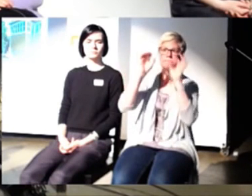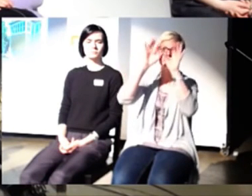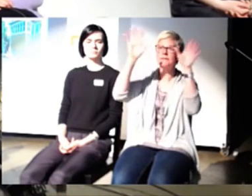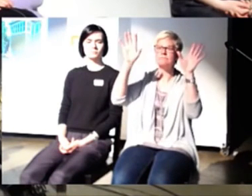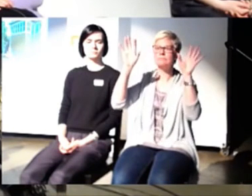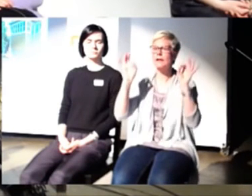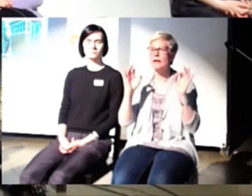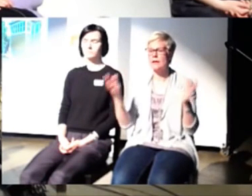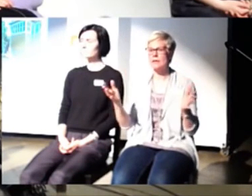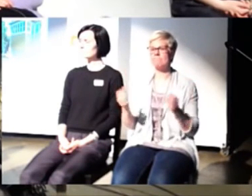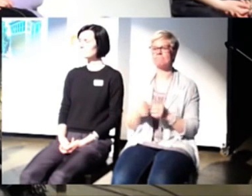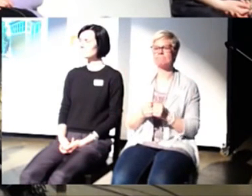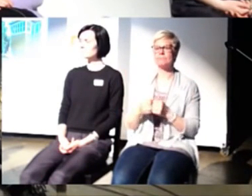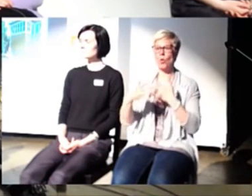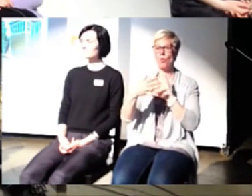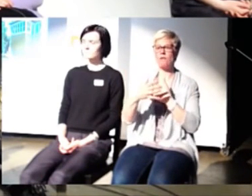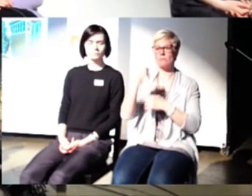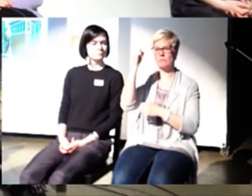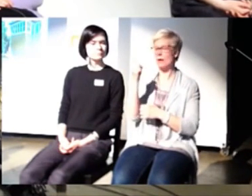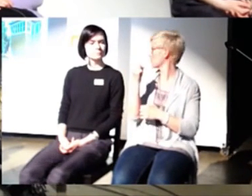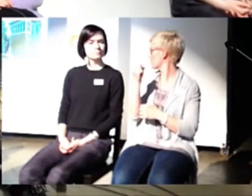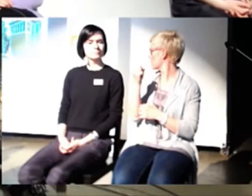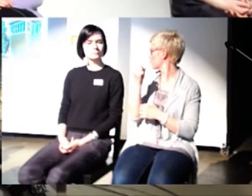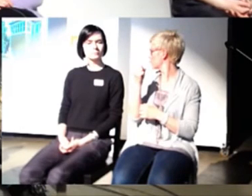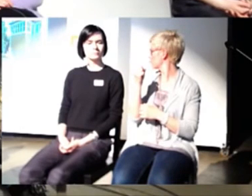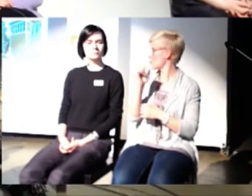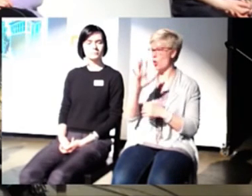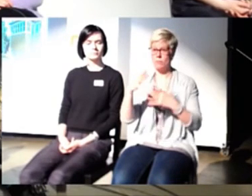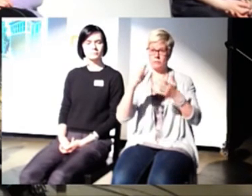Kaltanon sivulta ja siellä on